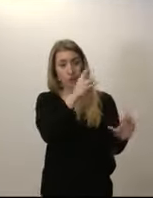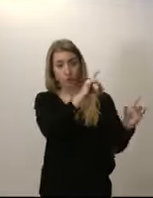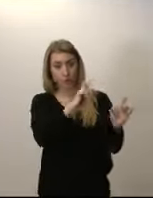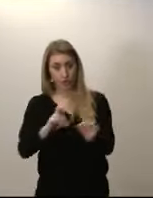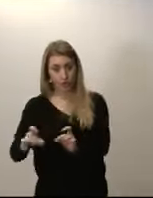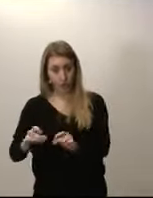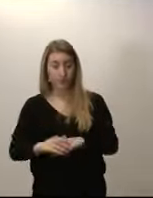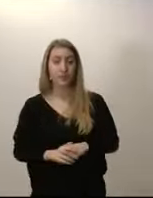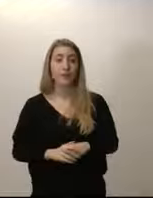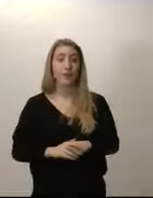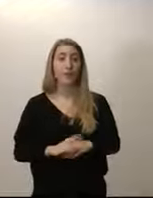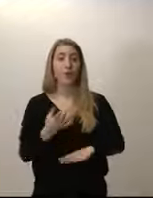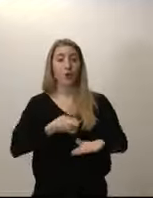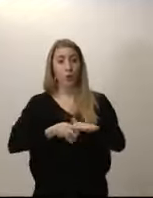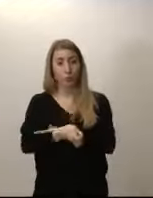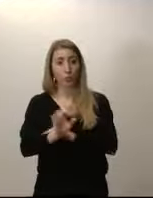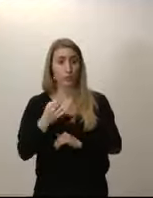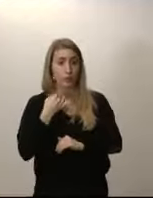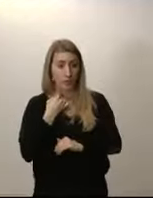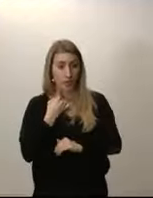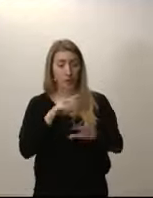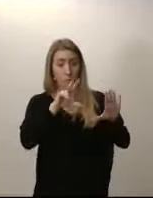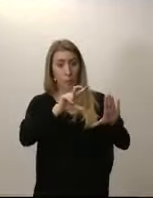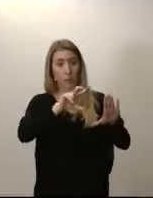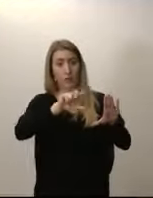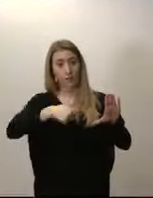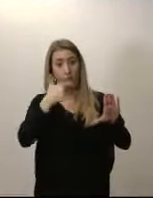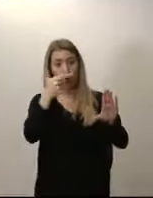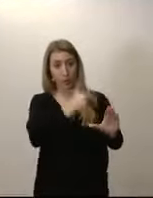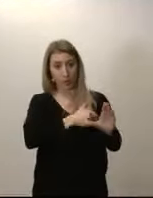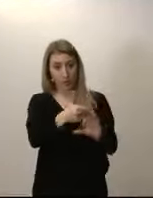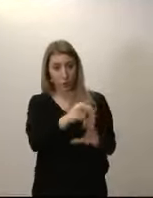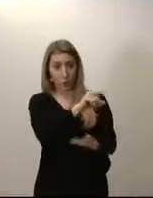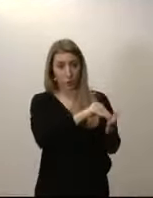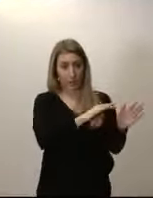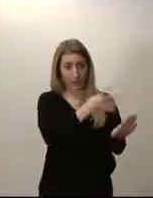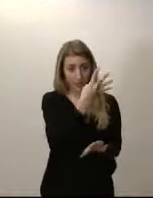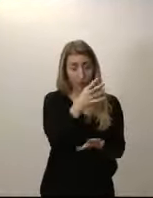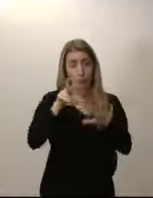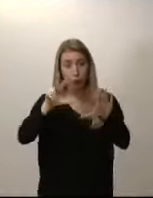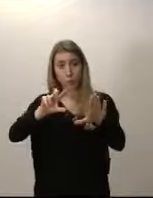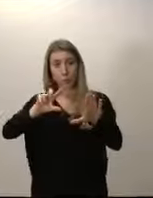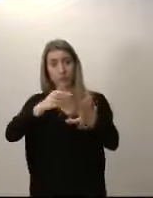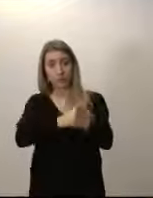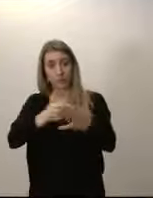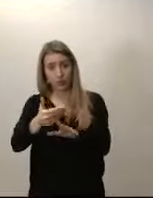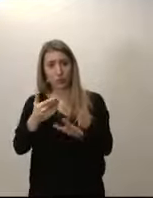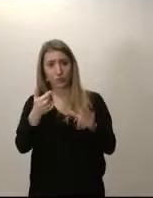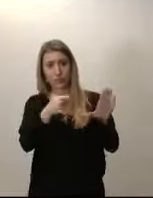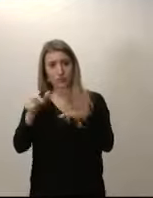le remboursement de capital de la dette, hein, de 8,2 millions en 2014, 8,372 millions en 2015,